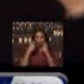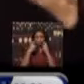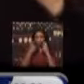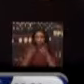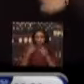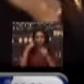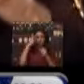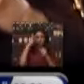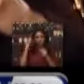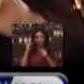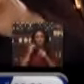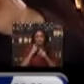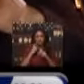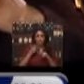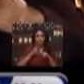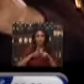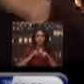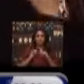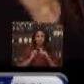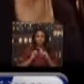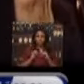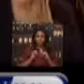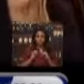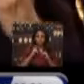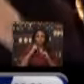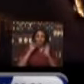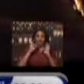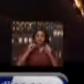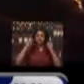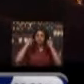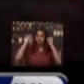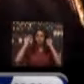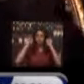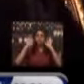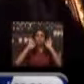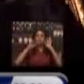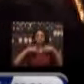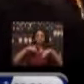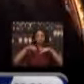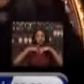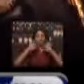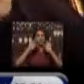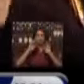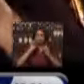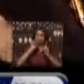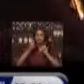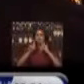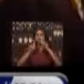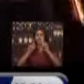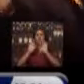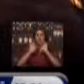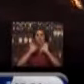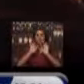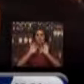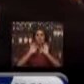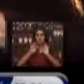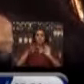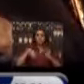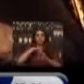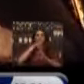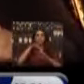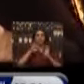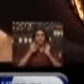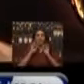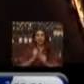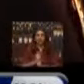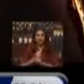الرؤية ان هم يعملوا انقلاب او يمشوا في الشوارع يقولوا مش عايزين حاجة او عايزين